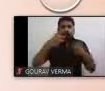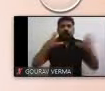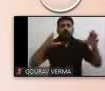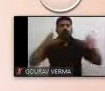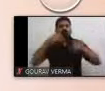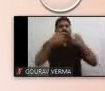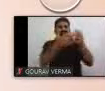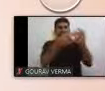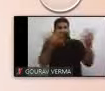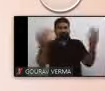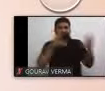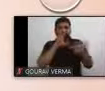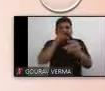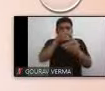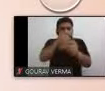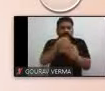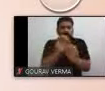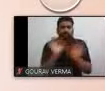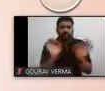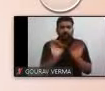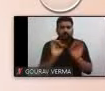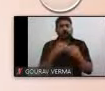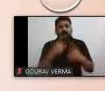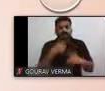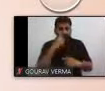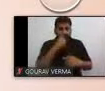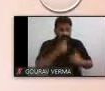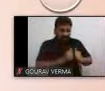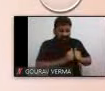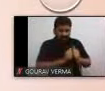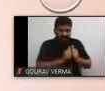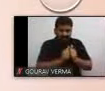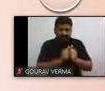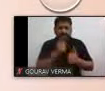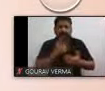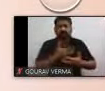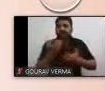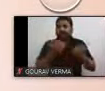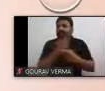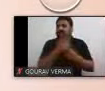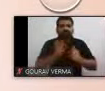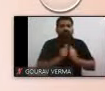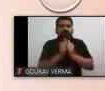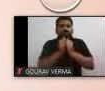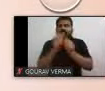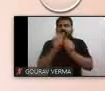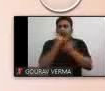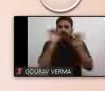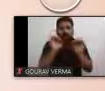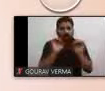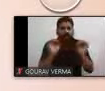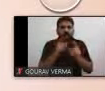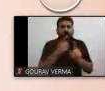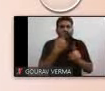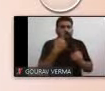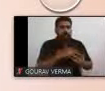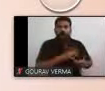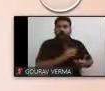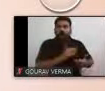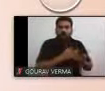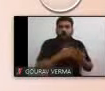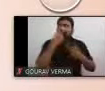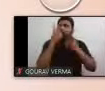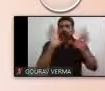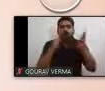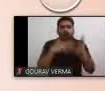नहीं गया है, कभी भी माँ उसको किसी बाजार में लेके नहीं गई कि नहीं नहीं ये तो डर जाएगा, इसको तो कुछ दिखता